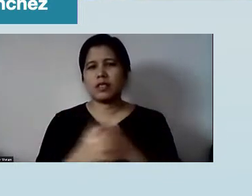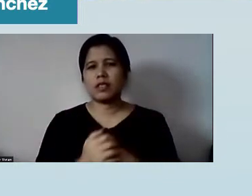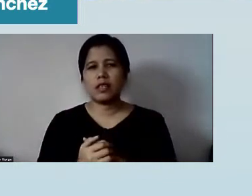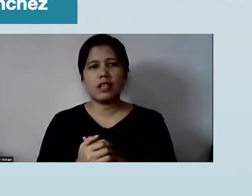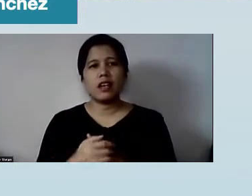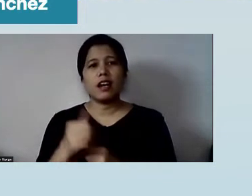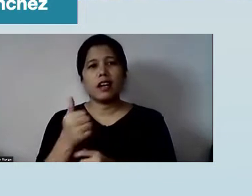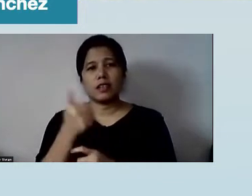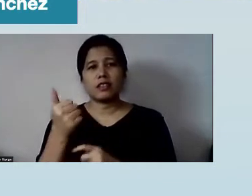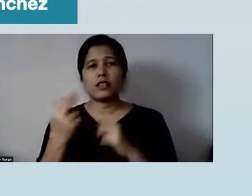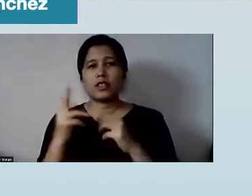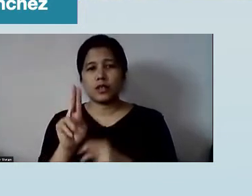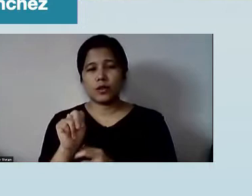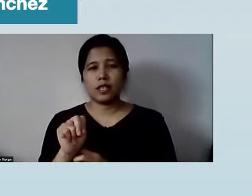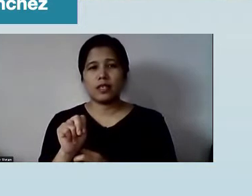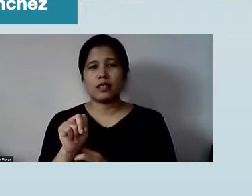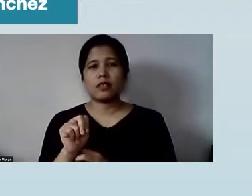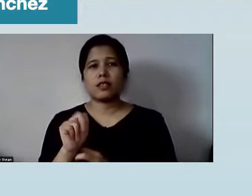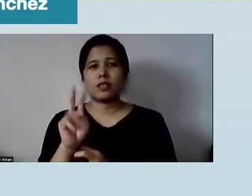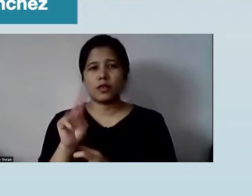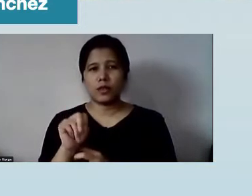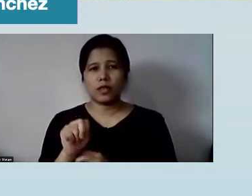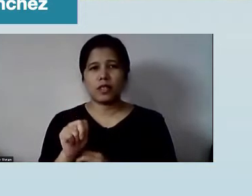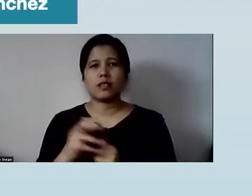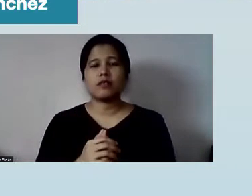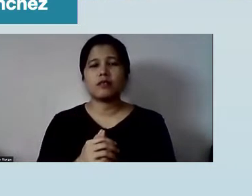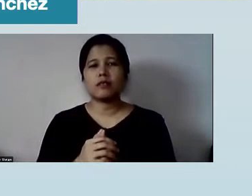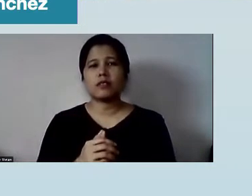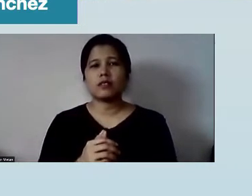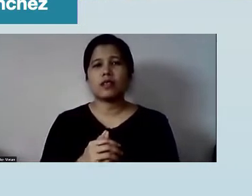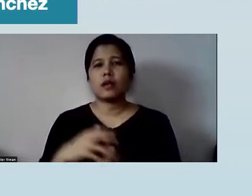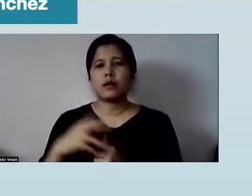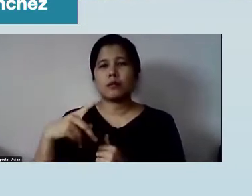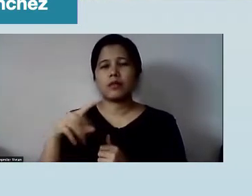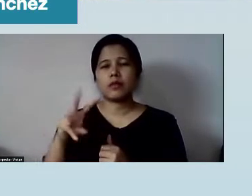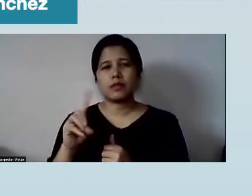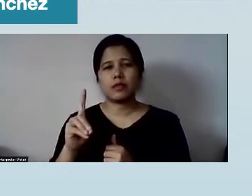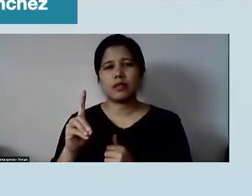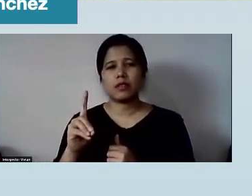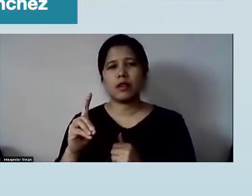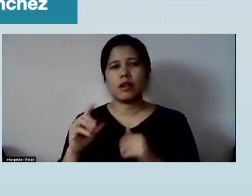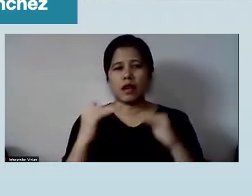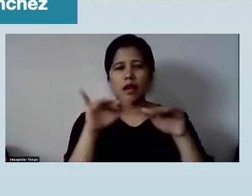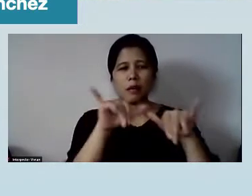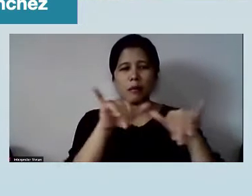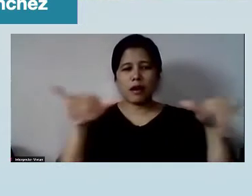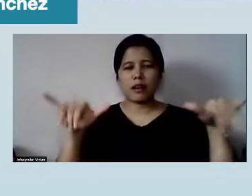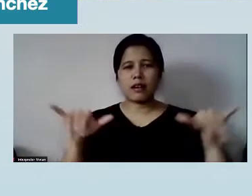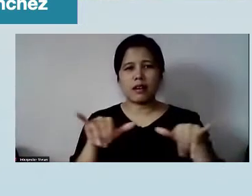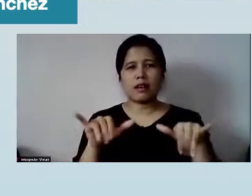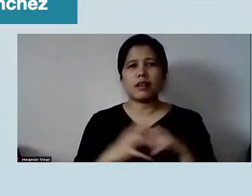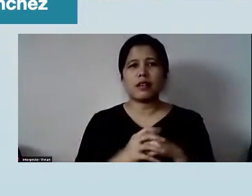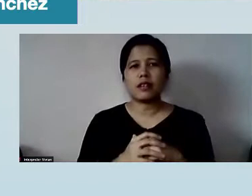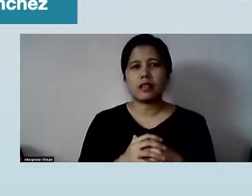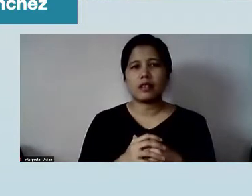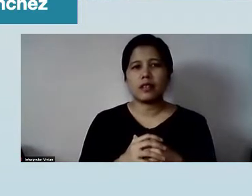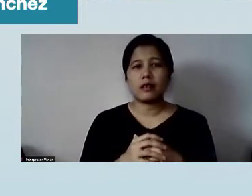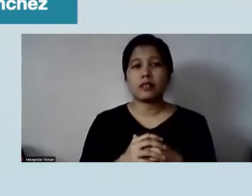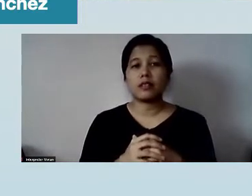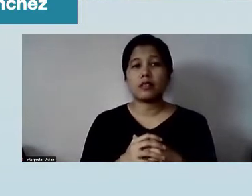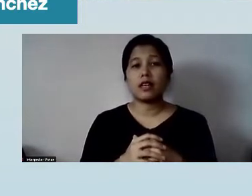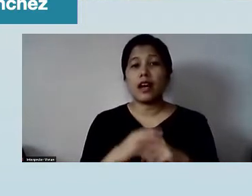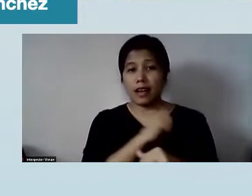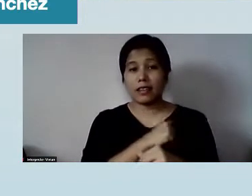under this UNCRPD, UNCRPD for short, it marks a paradigm shift in attitudes, in approaches